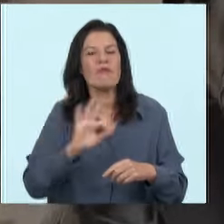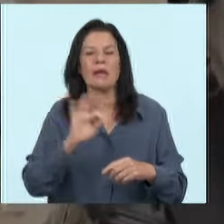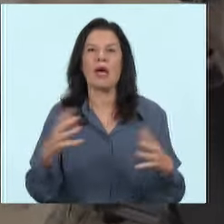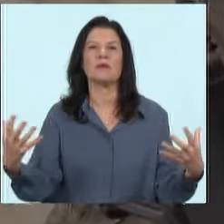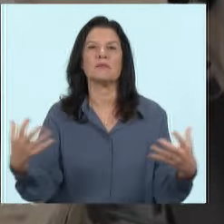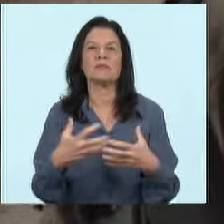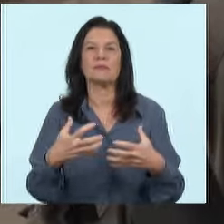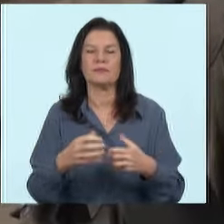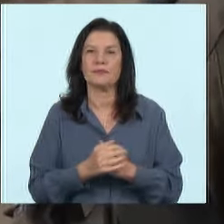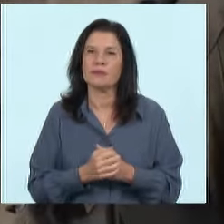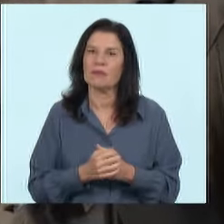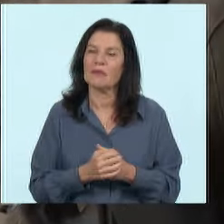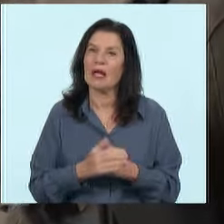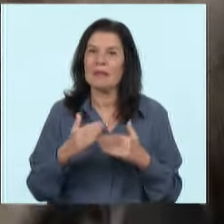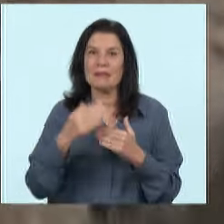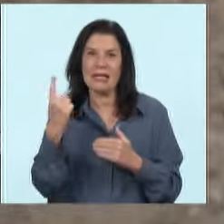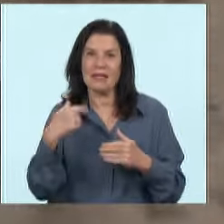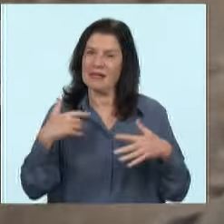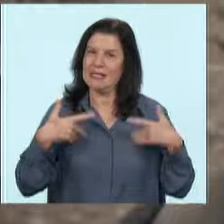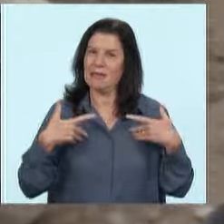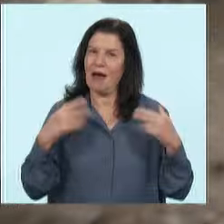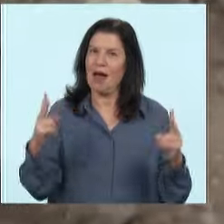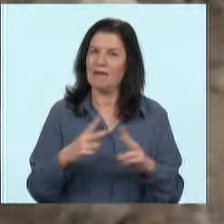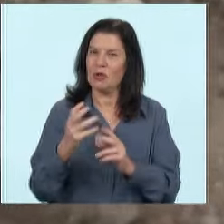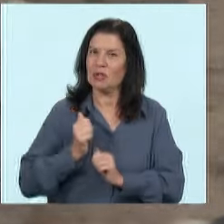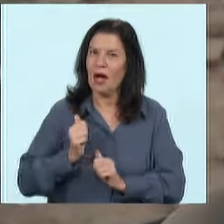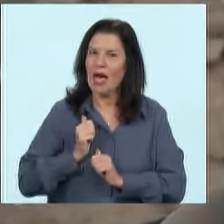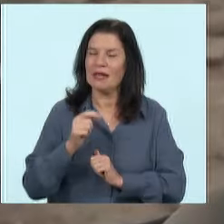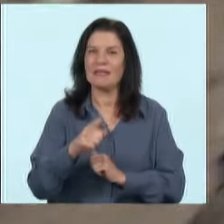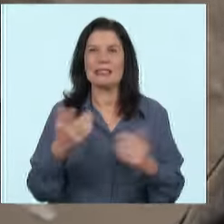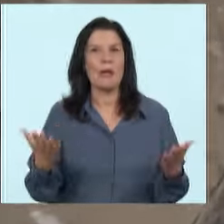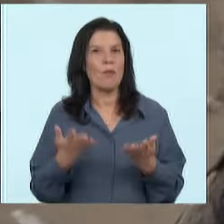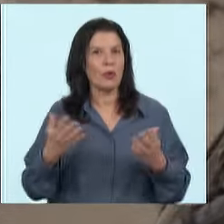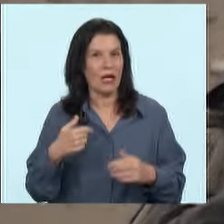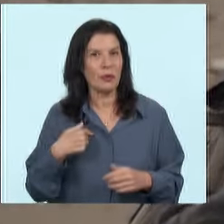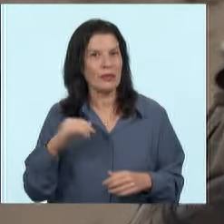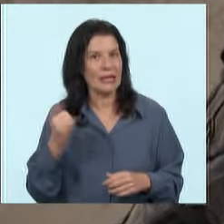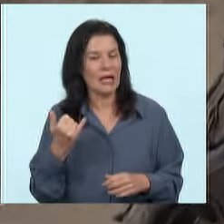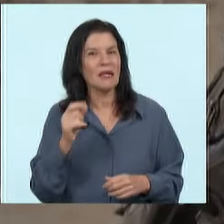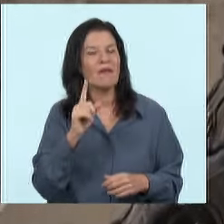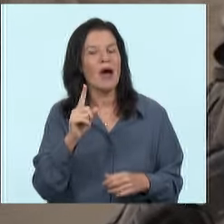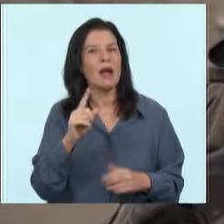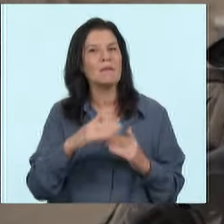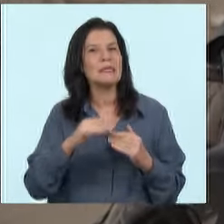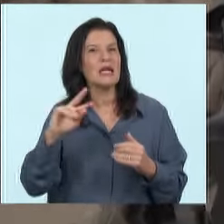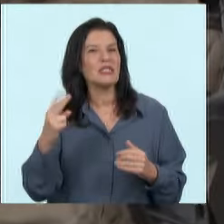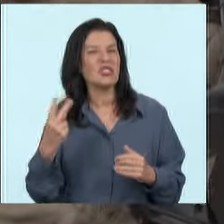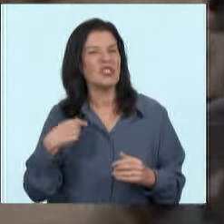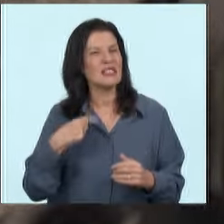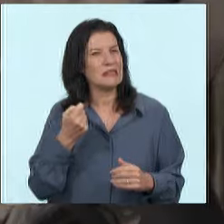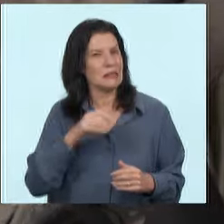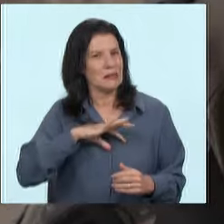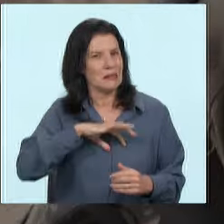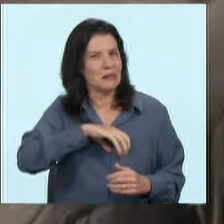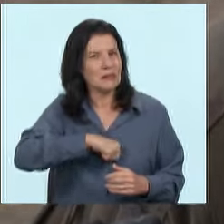אחד שמח לי לפגוש את הלוחמים האלה, וזה מעודד אותי, מצד שני אני... זה גם עושה קווץ' בלב, כי אני יודעת מה